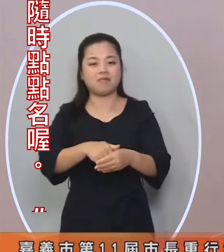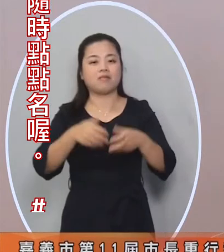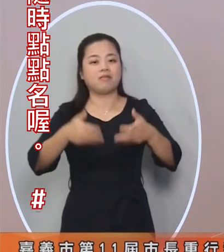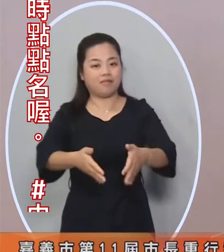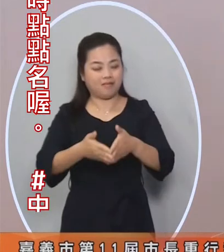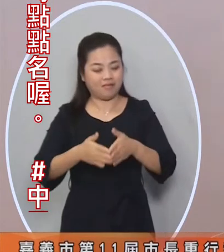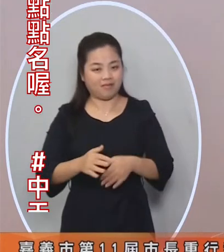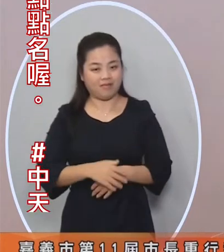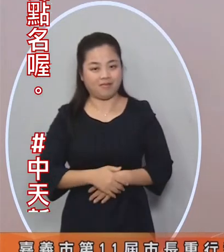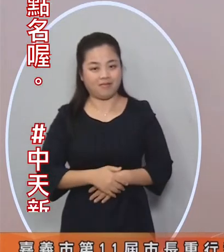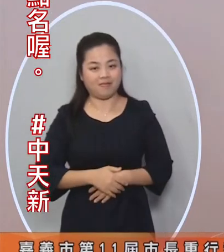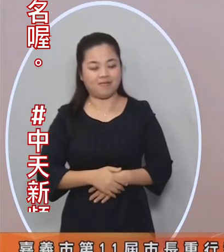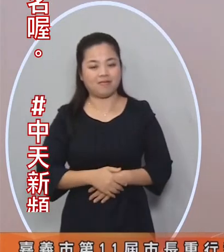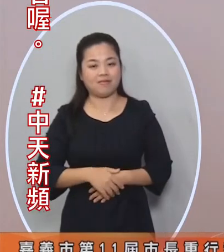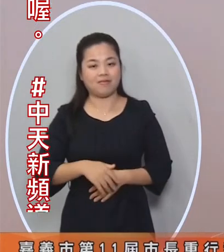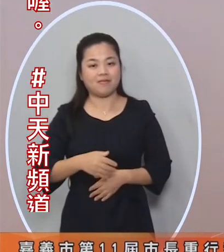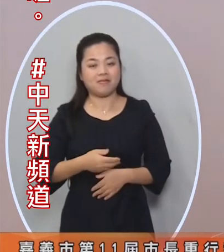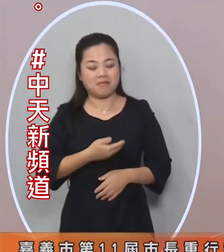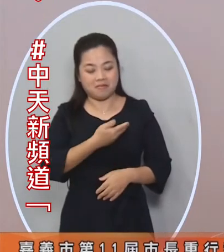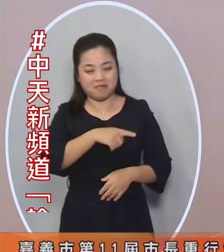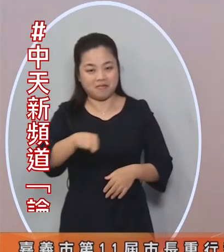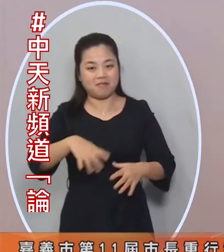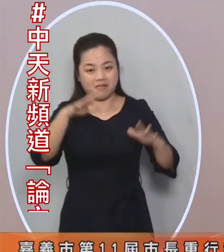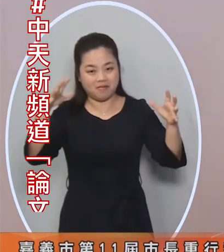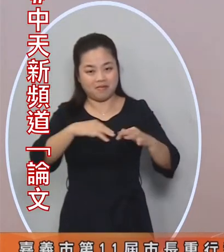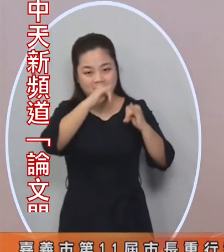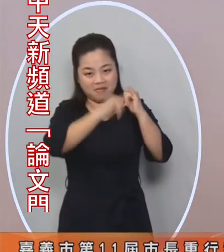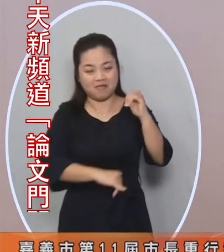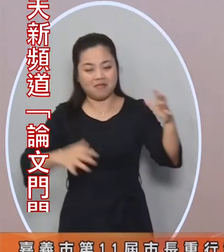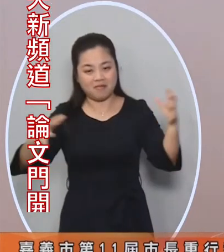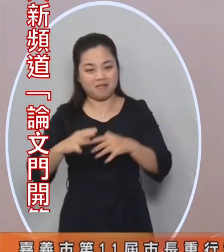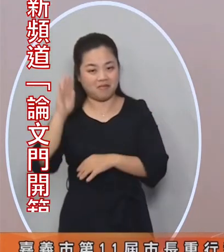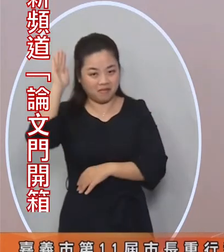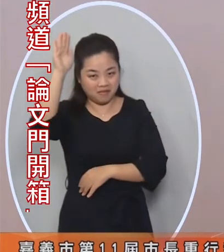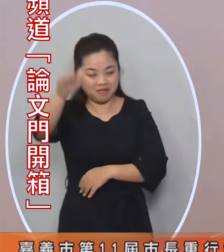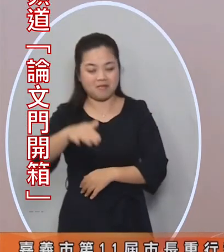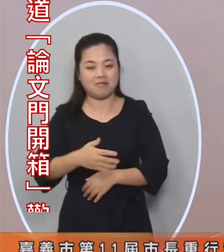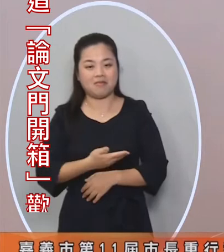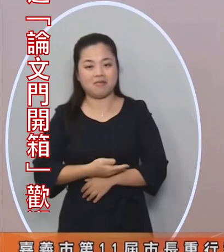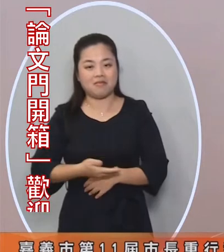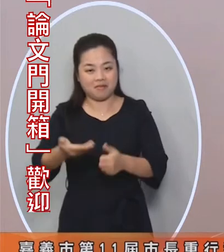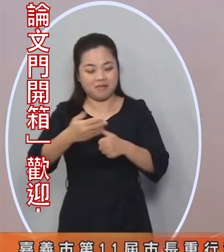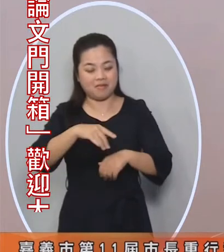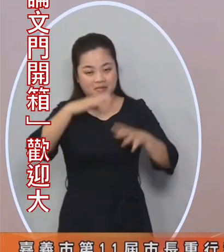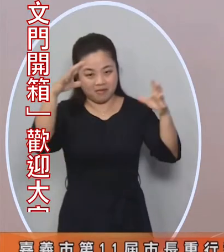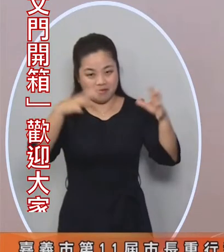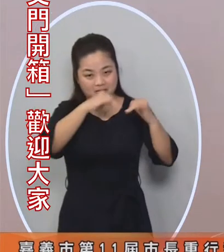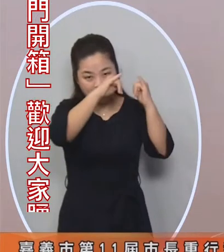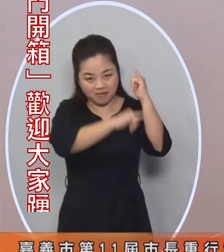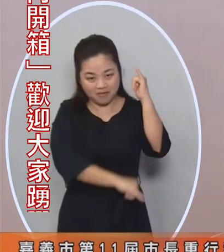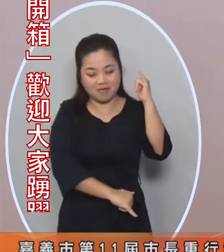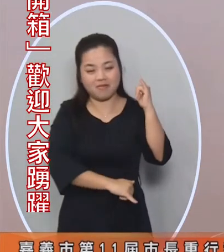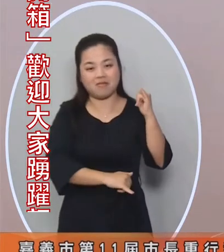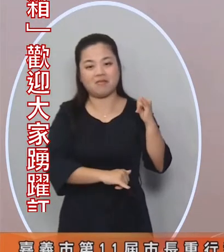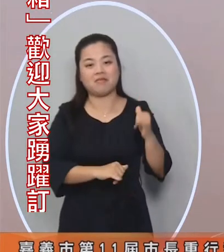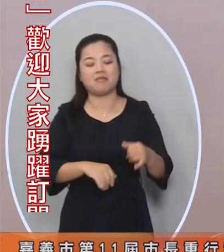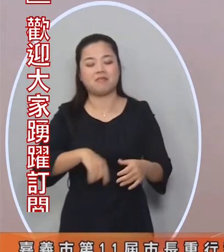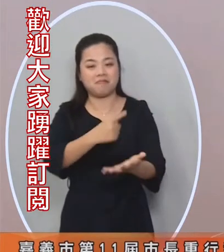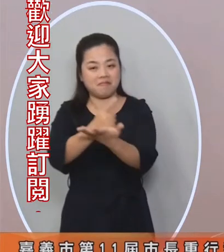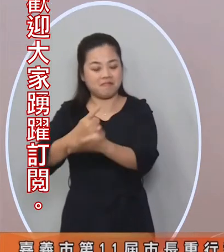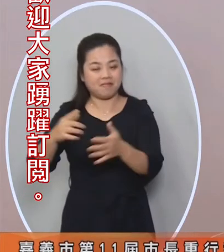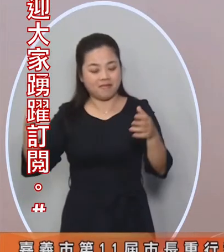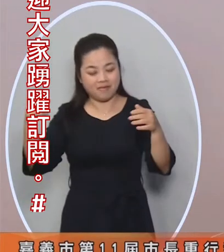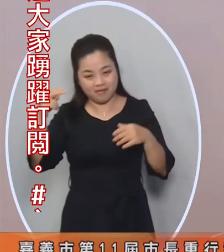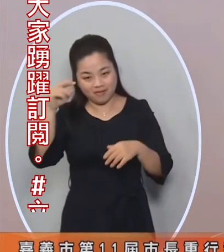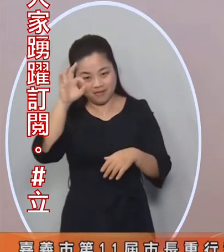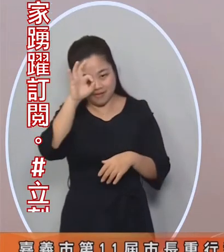要，让我们共同写历史，做伙拼未来，让我们共同写历史。大家都在看我们嘉